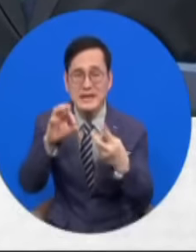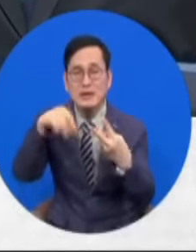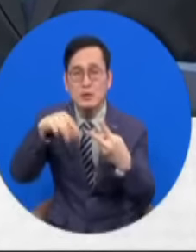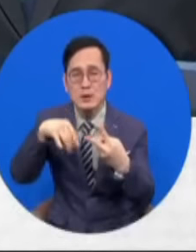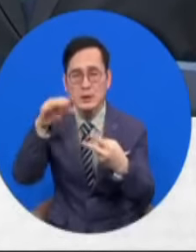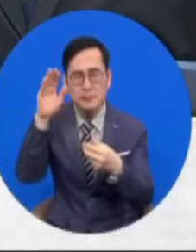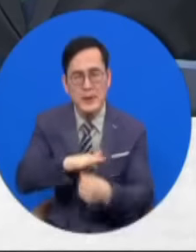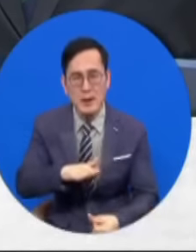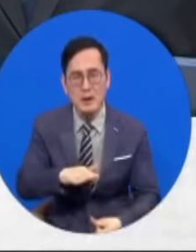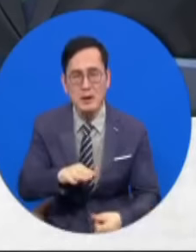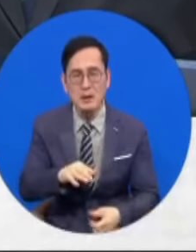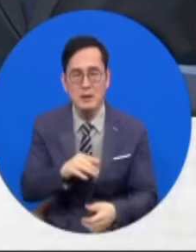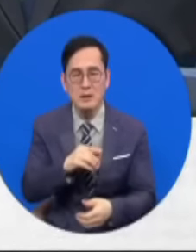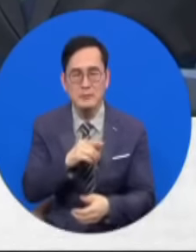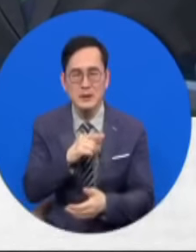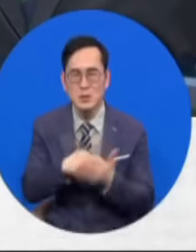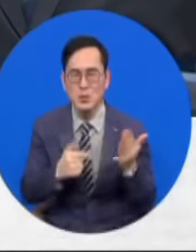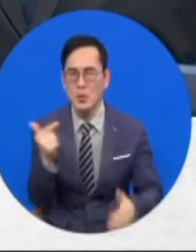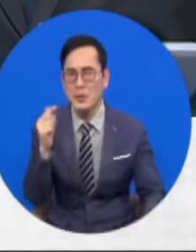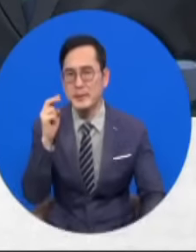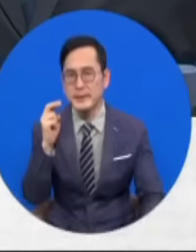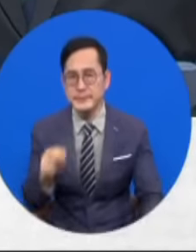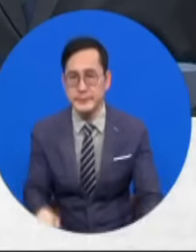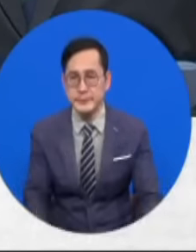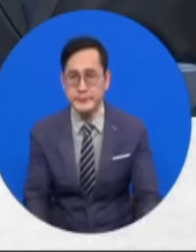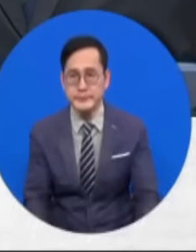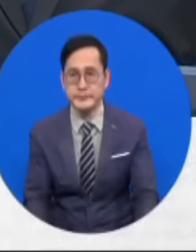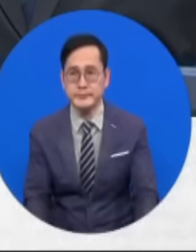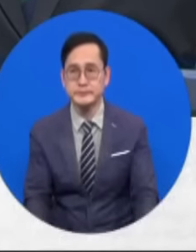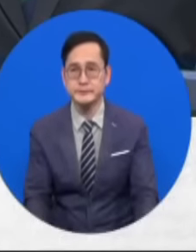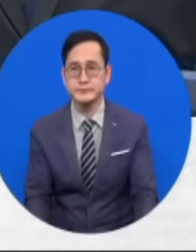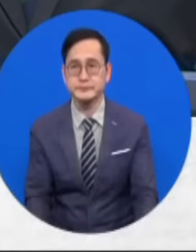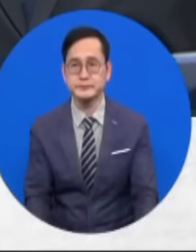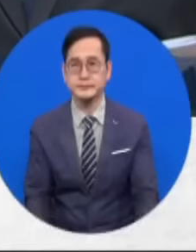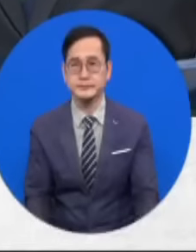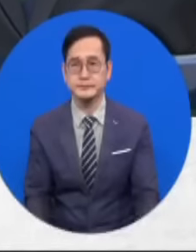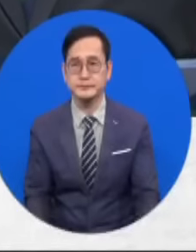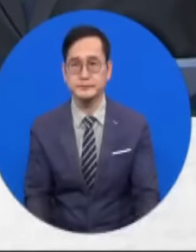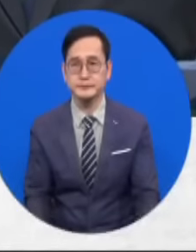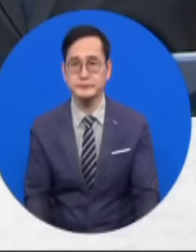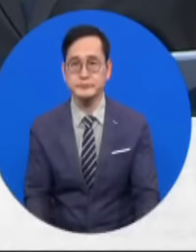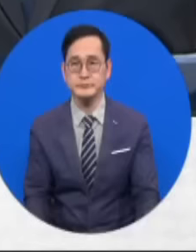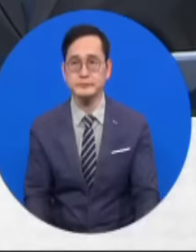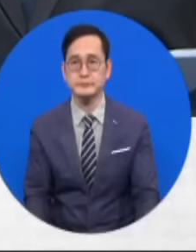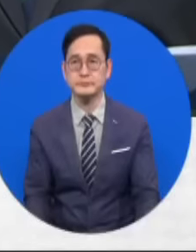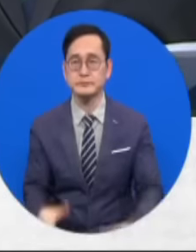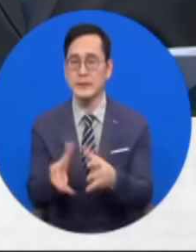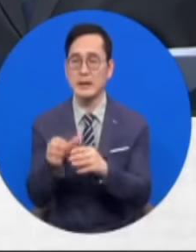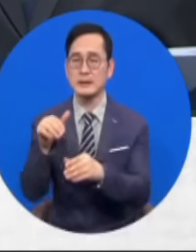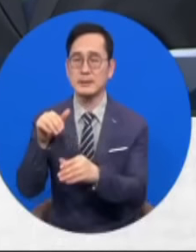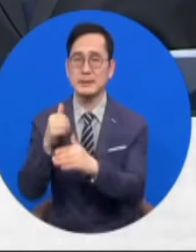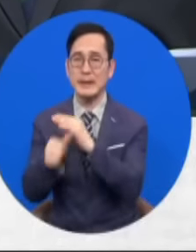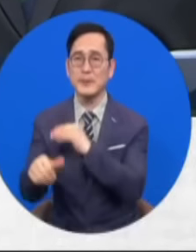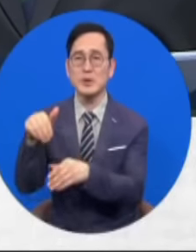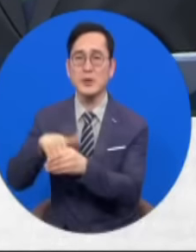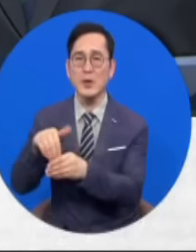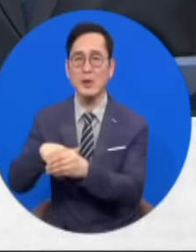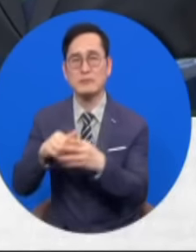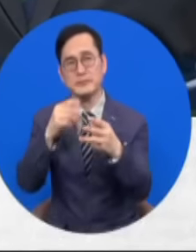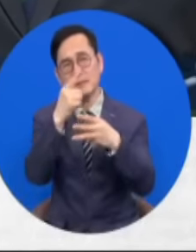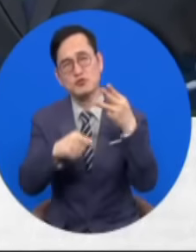전당대회가 이제 뭐 이제 종반을 향해 가고 있는데 지금까지 나온게 뭡니까 사실 계속해서 대통령 시가 친한 사람 누구냐 이거